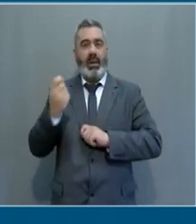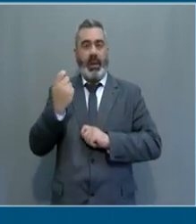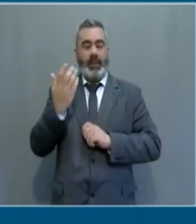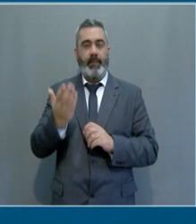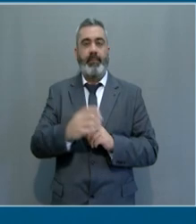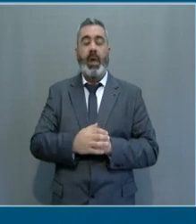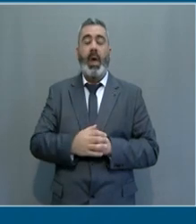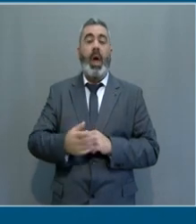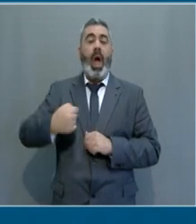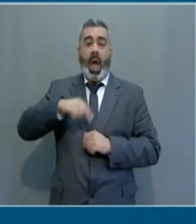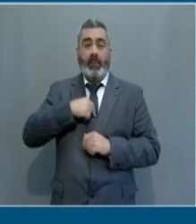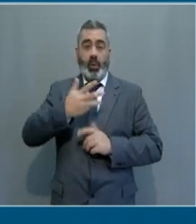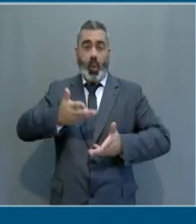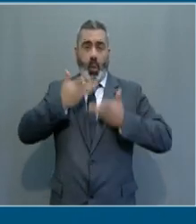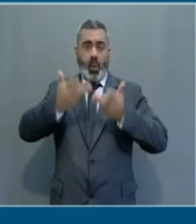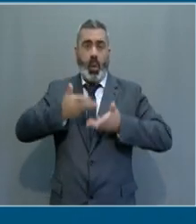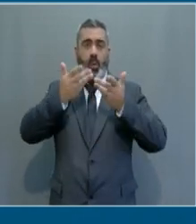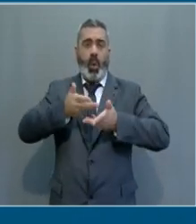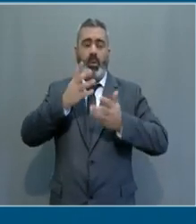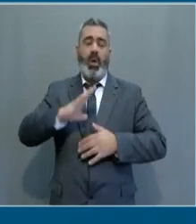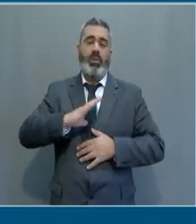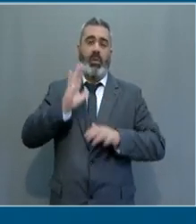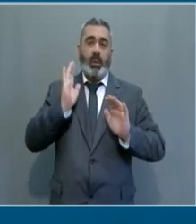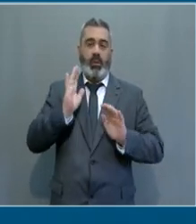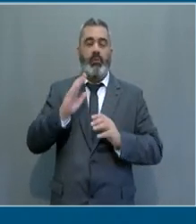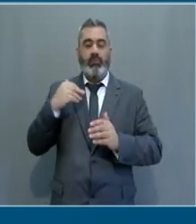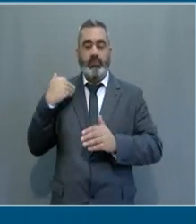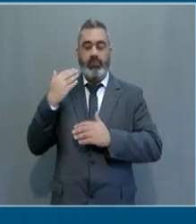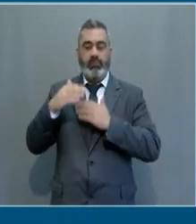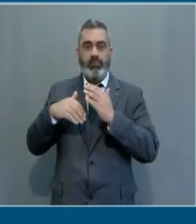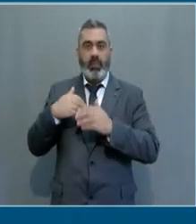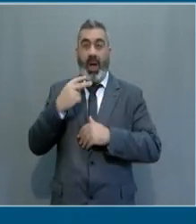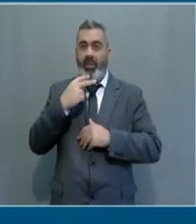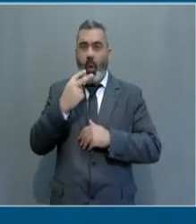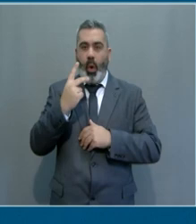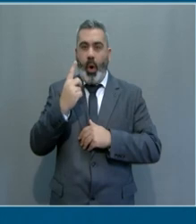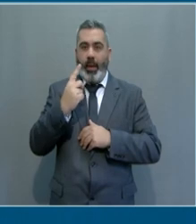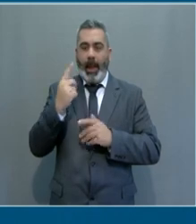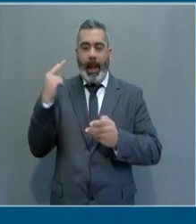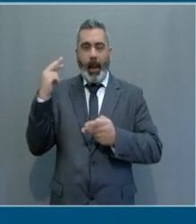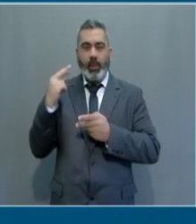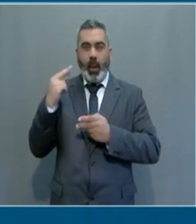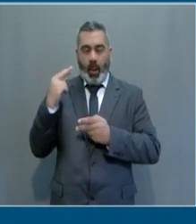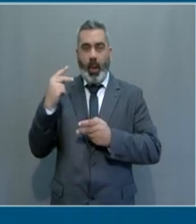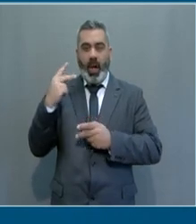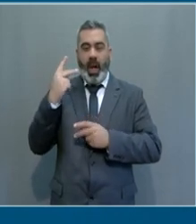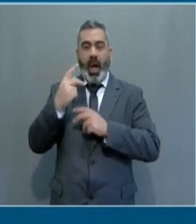πράξη, περίπου 2 χρόνια αργότερα, λίγο λιγότερο, είμαστε εδώ και το